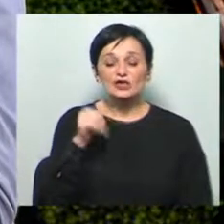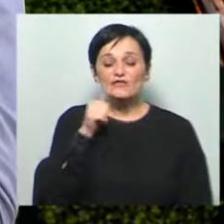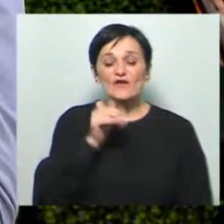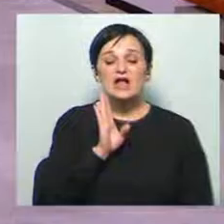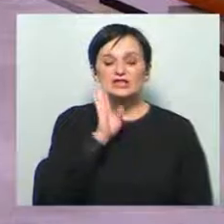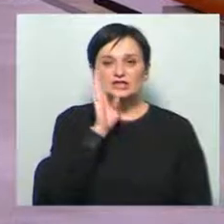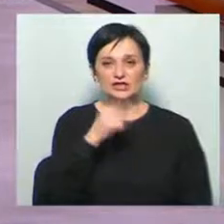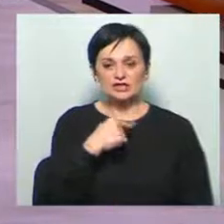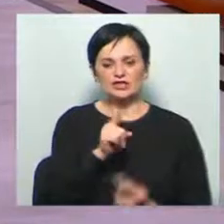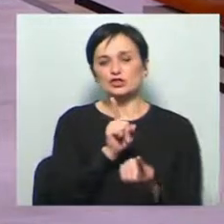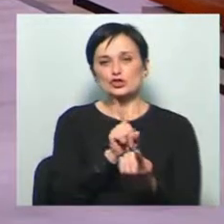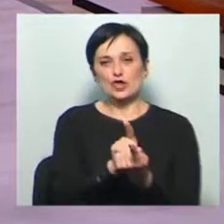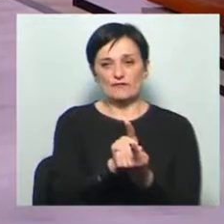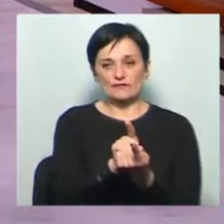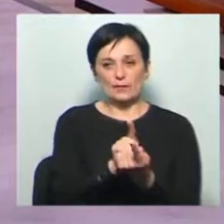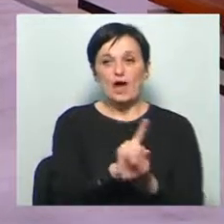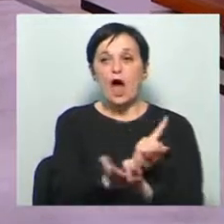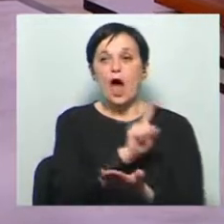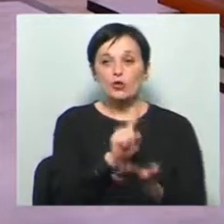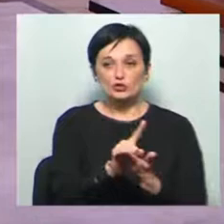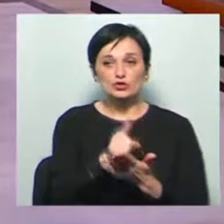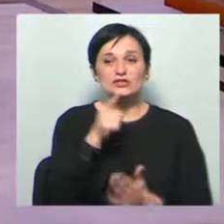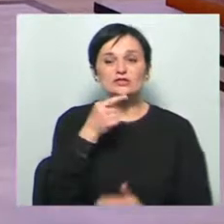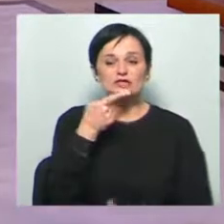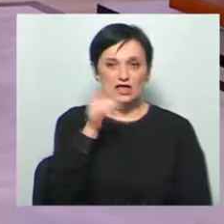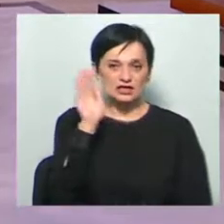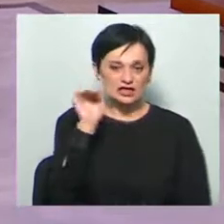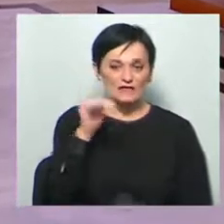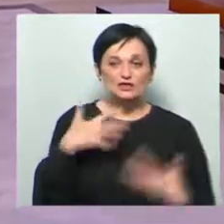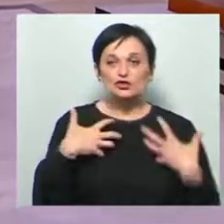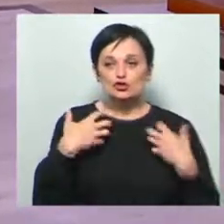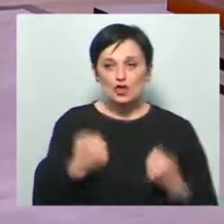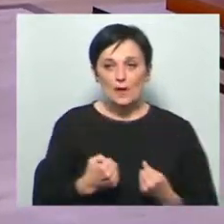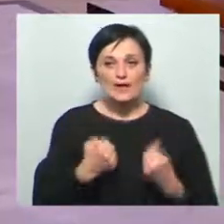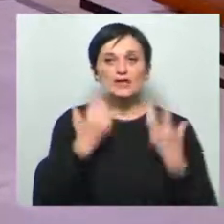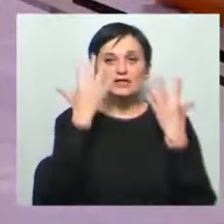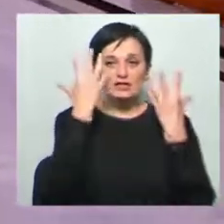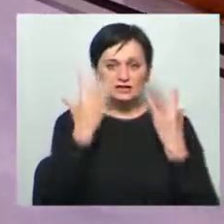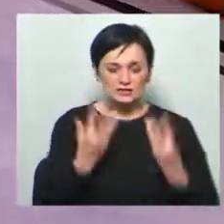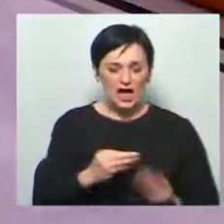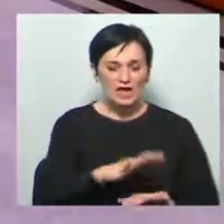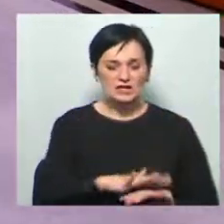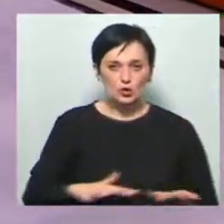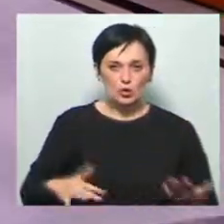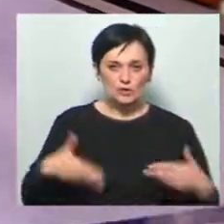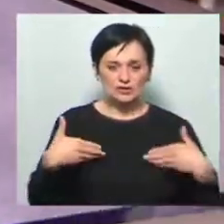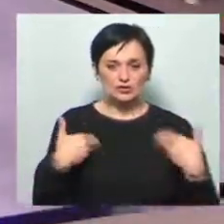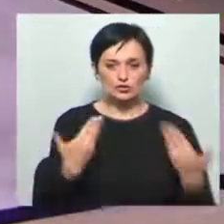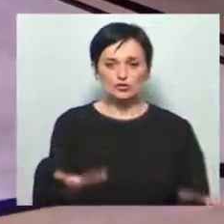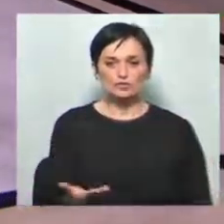ხვალდილით შევხვდებით, მანამდე აუცილებლად გეტყვით ნახვამდის ჯანმრთელობას და დღეგრძელობას გისურვებთ.